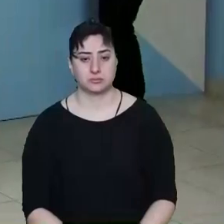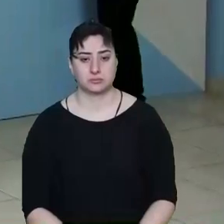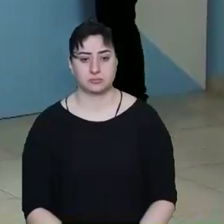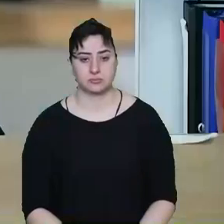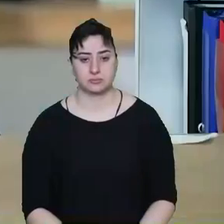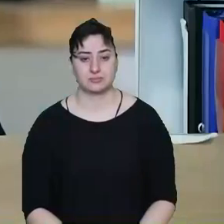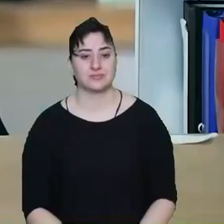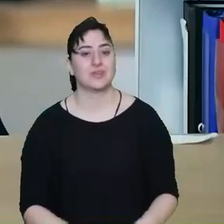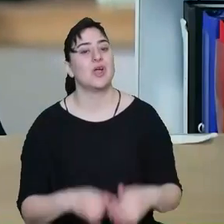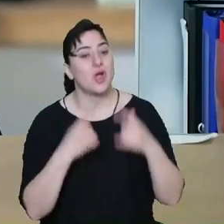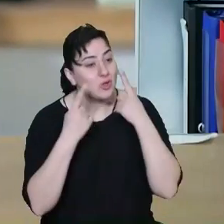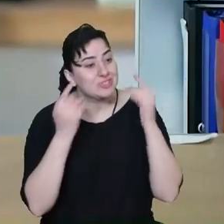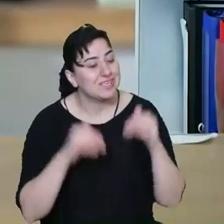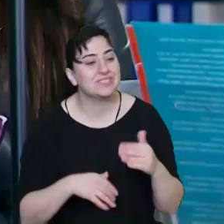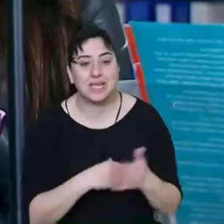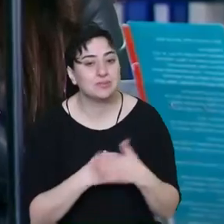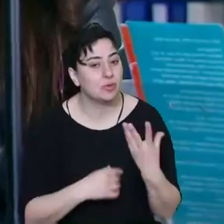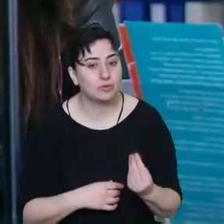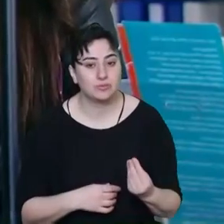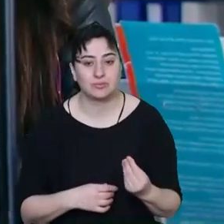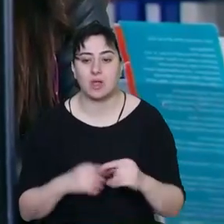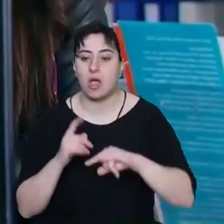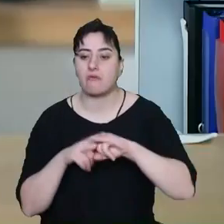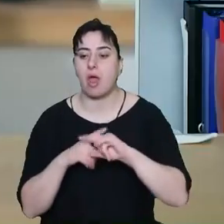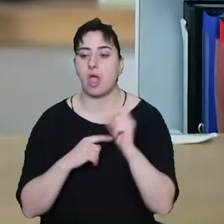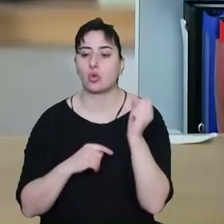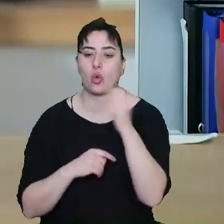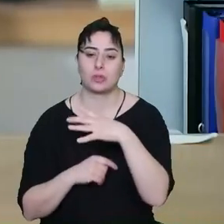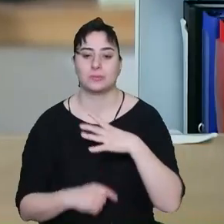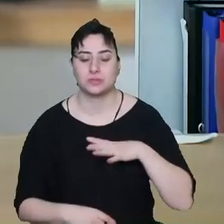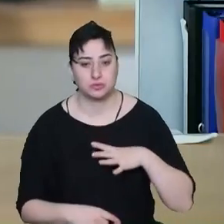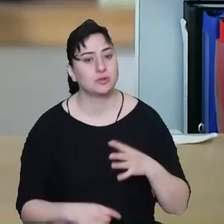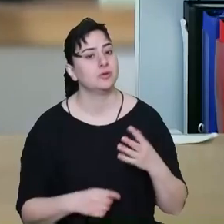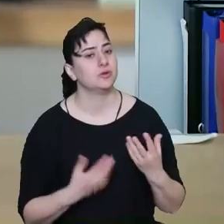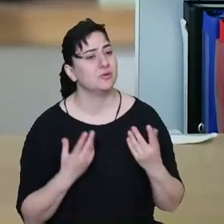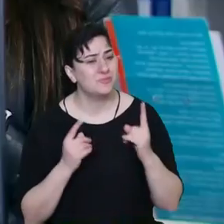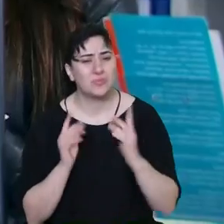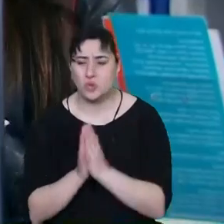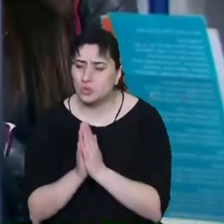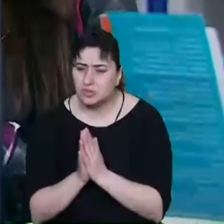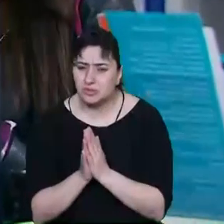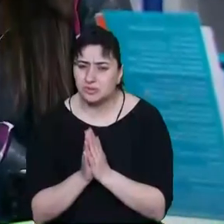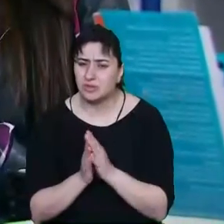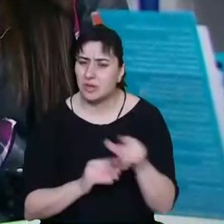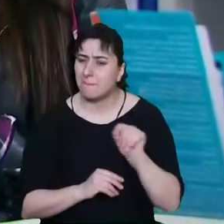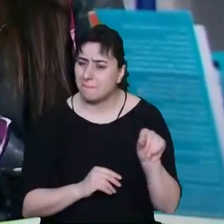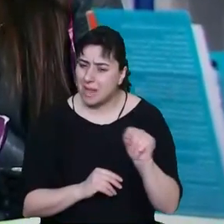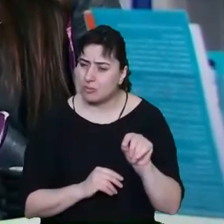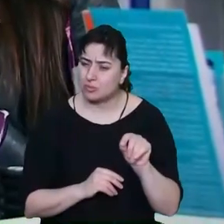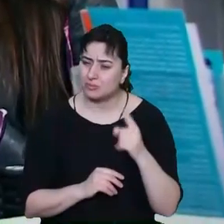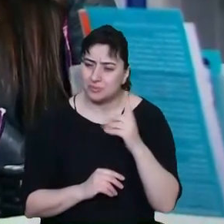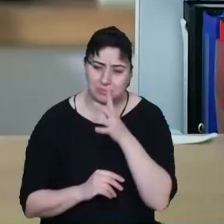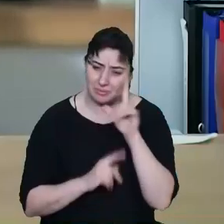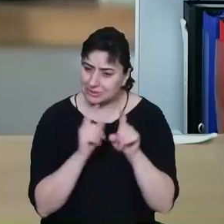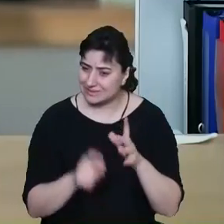geldi. Hoş geldiniz hanımefendi, nasıl yardımcı olabilirim? Havale yapmak istiyorum. Hay, çok özür dilerim, bir şey soracağım. Memur bey'e bir bilmece